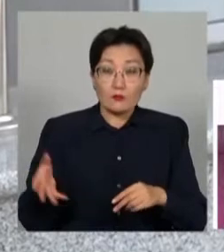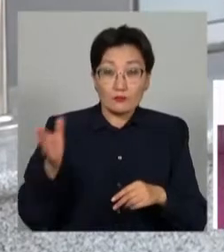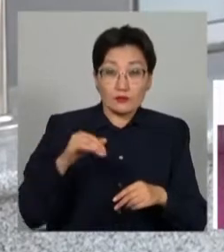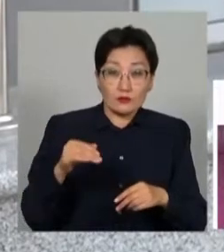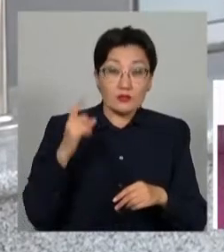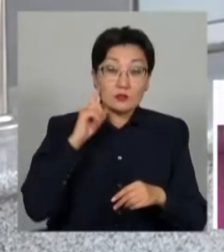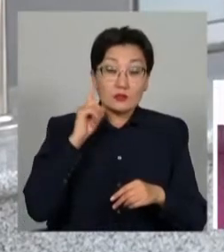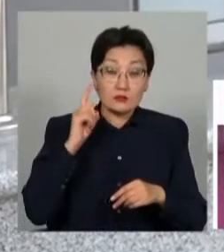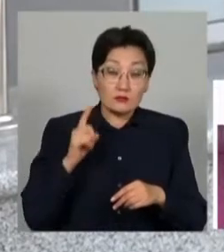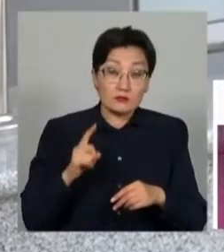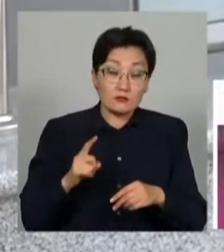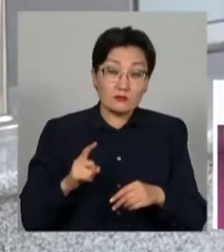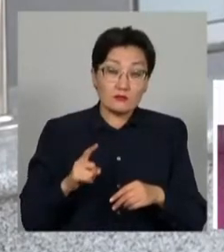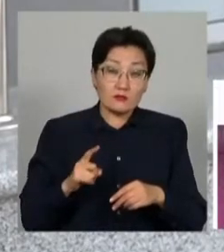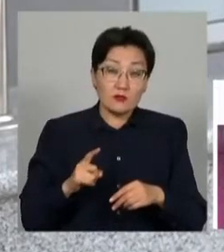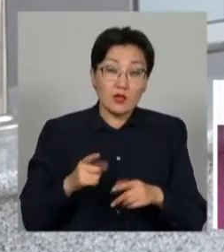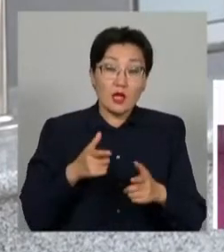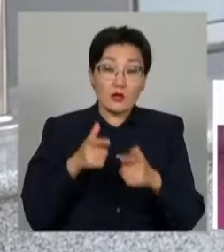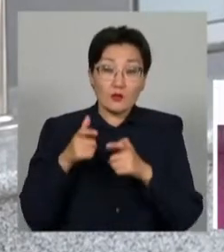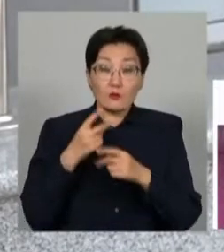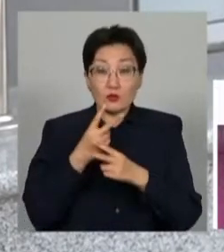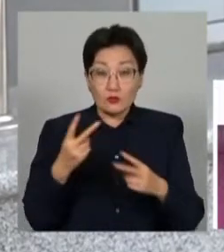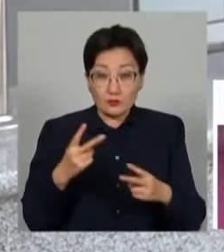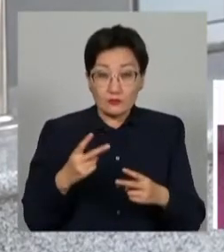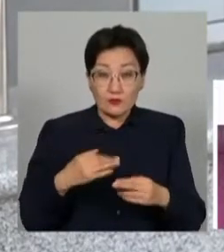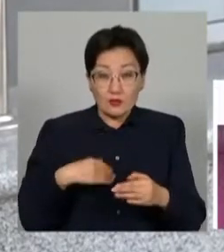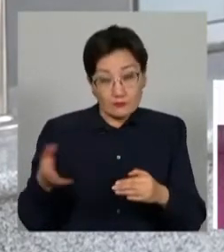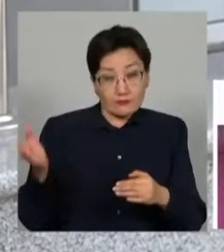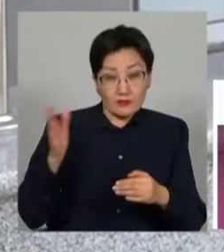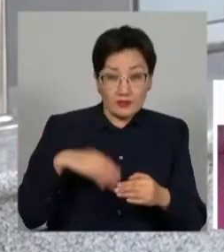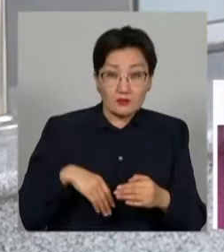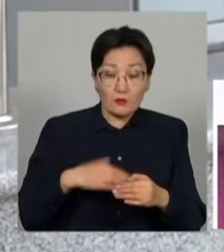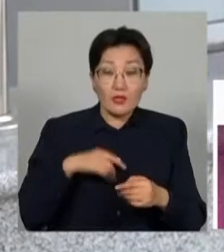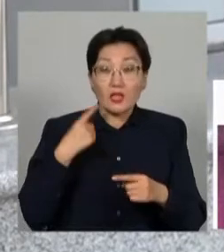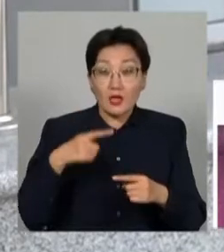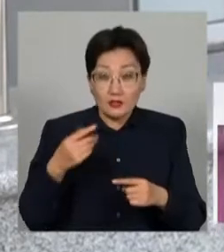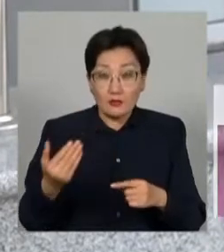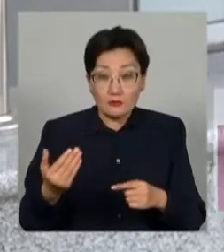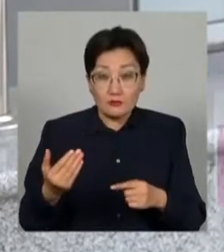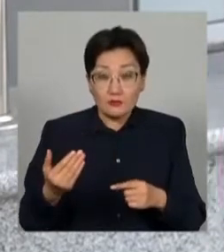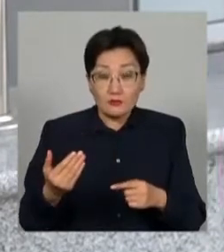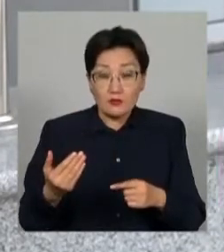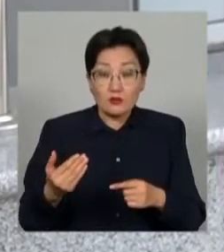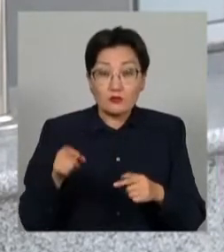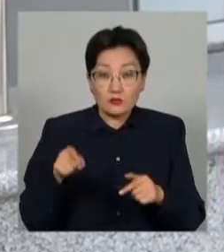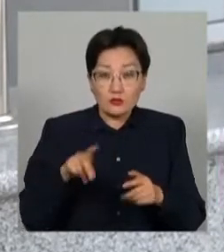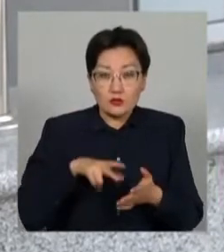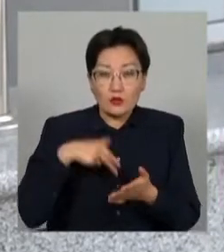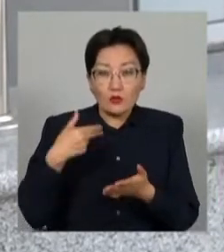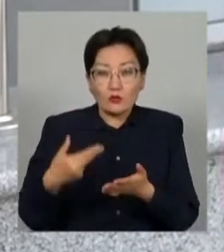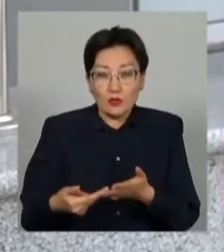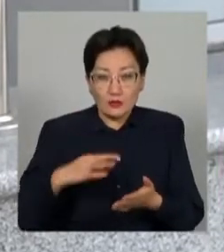естігенде, атып жатқанын көргенімде кеттік деп бүйтіп айтып нетіп едім, сол жерде құлады